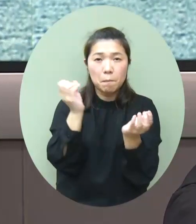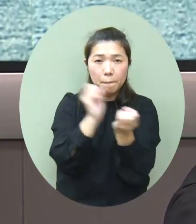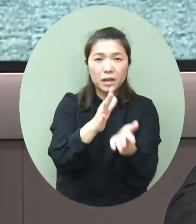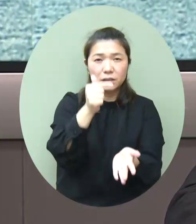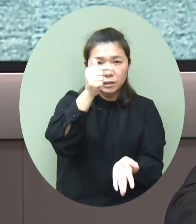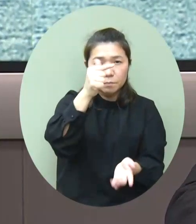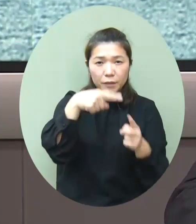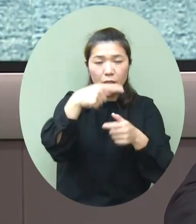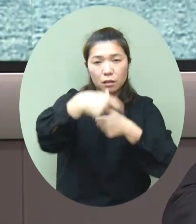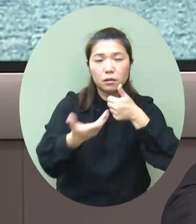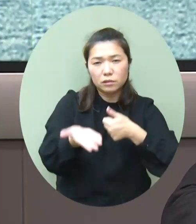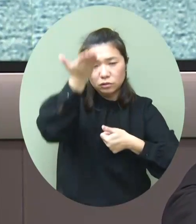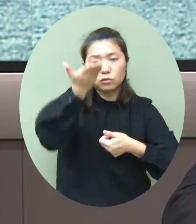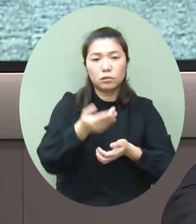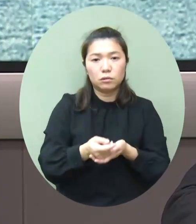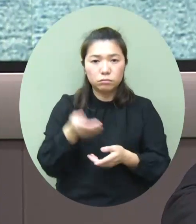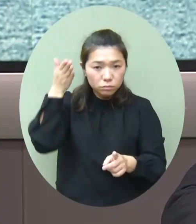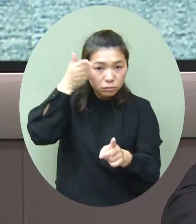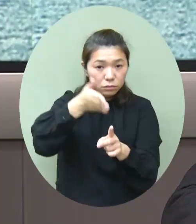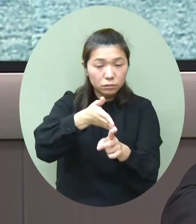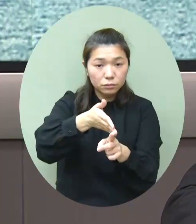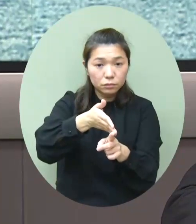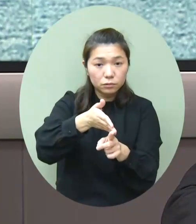56%，出现